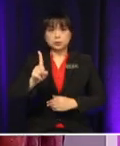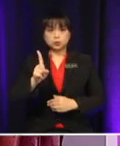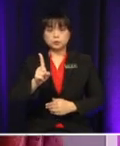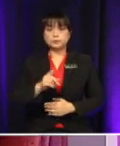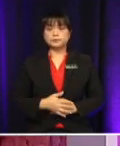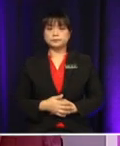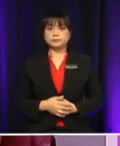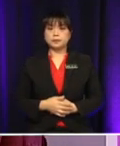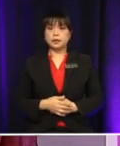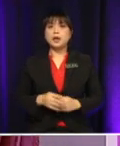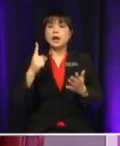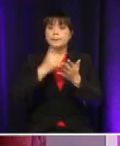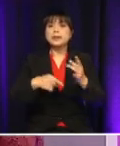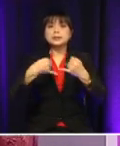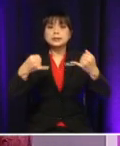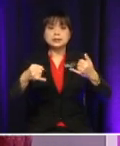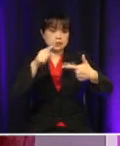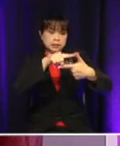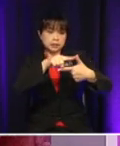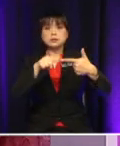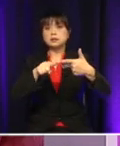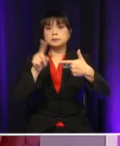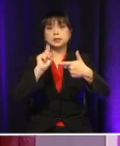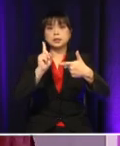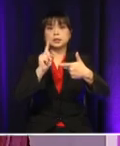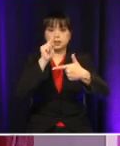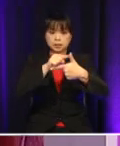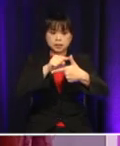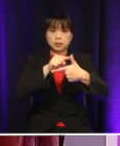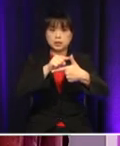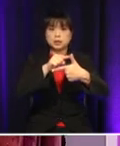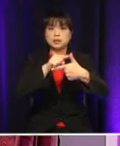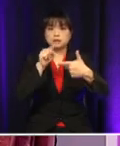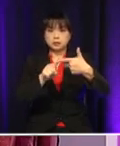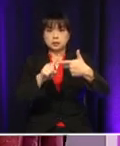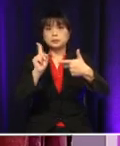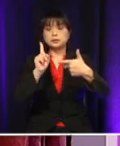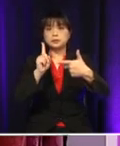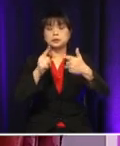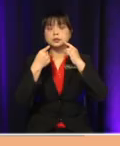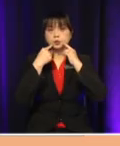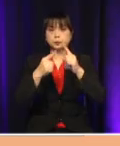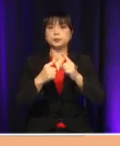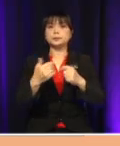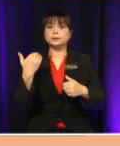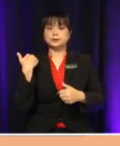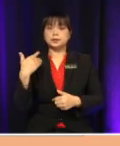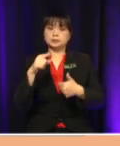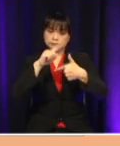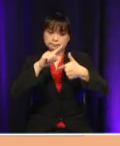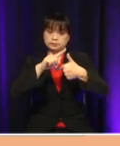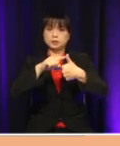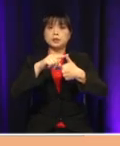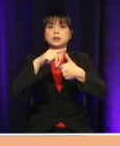Apakah jenis atau mutasi kromosom Oke jawaban dia adalah mutasi